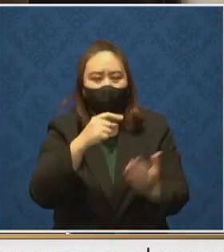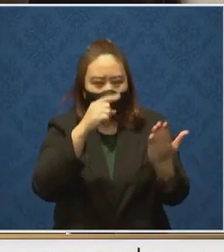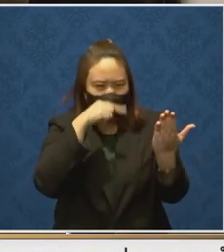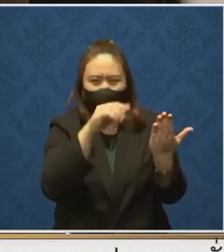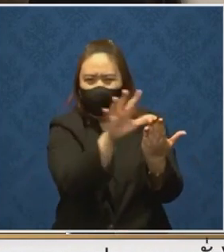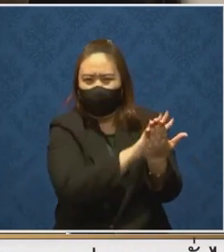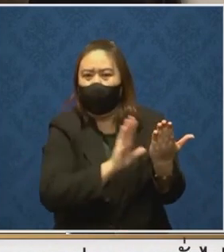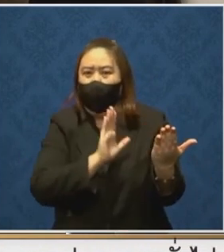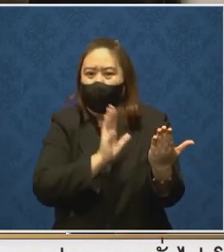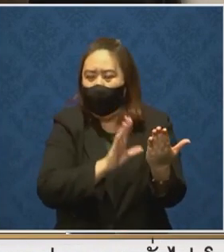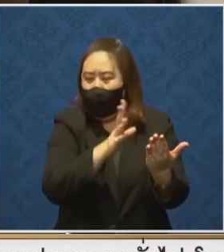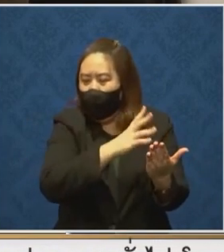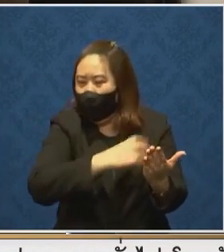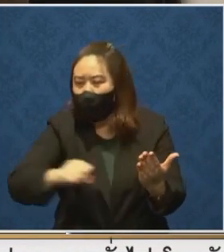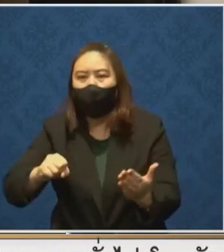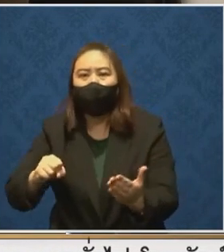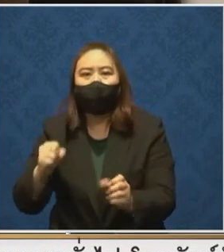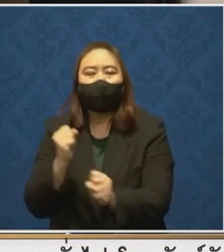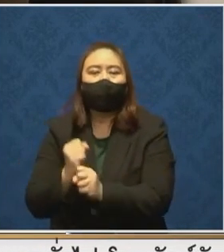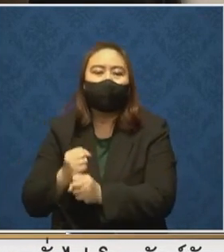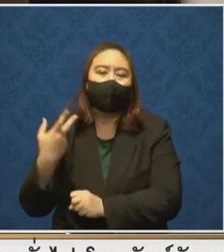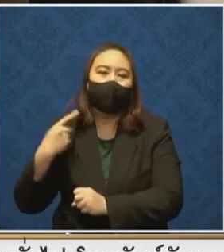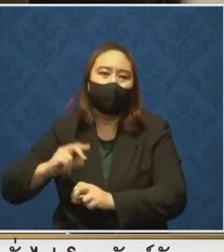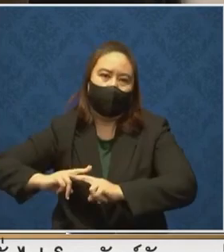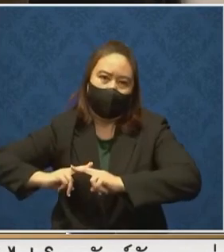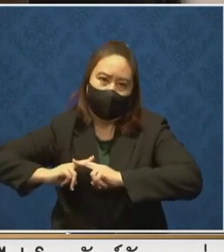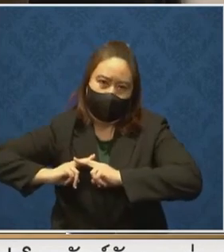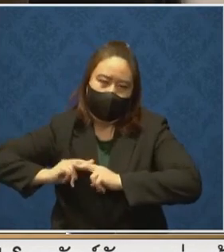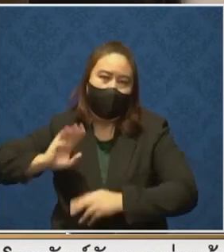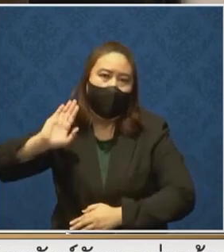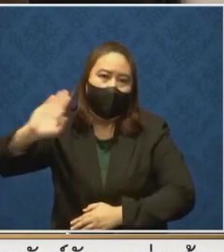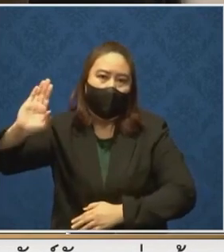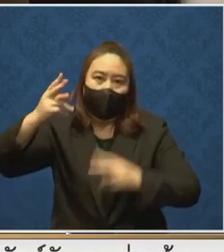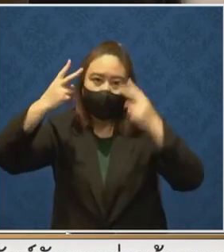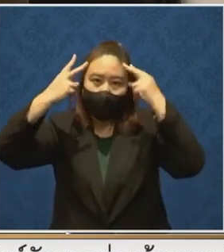ศชัต ABOUT ไปใช้เพื่อประโยชนส่นตัว monitored by addiction.